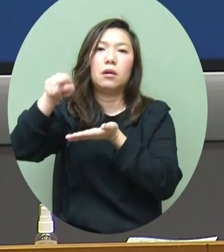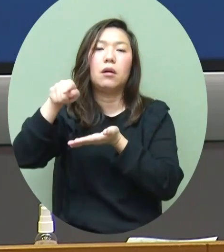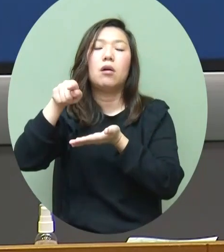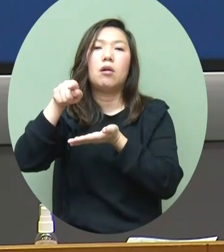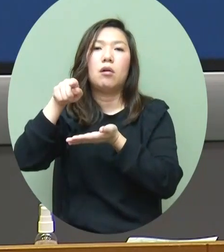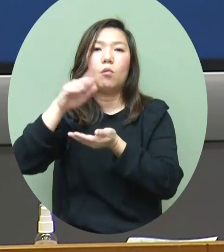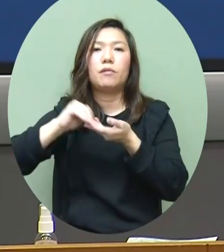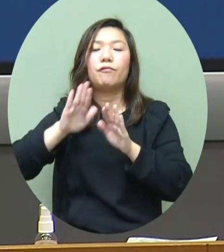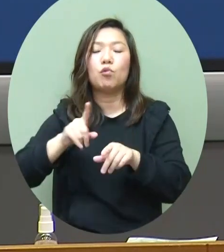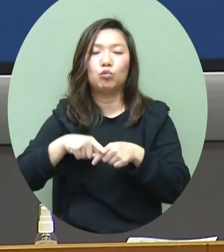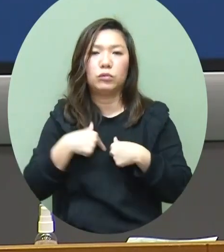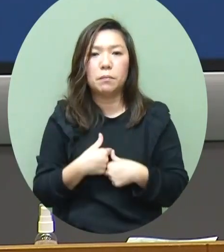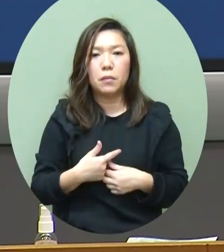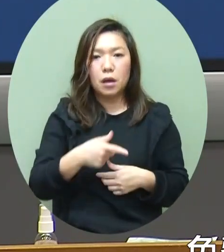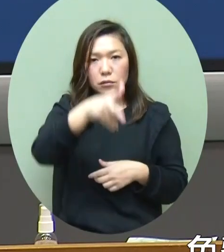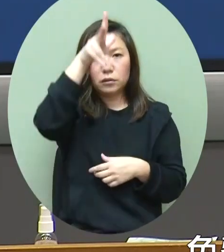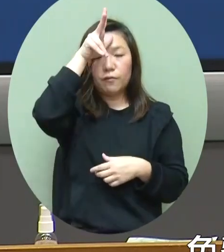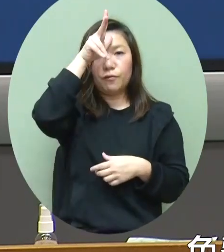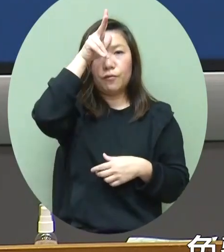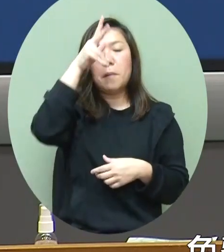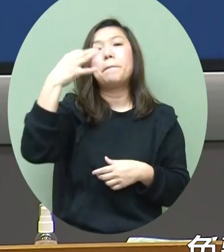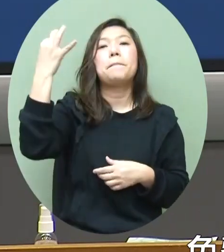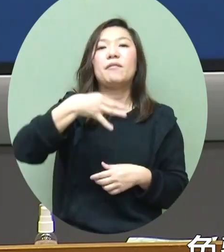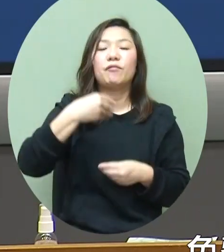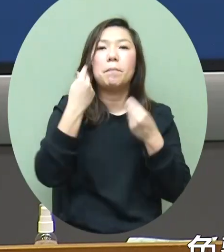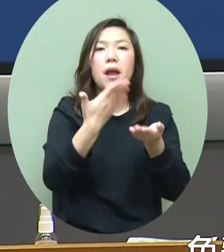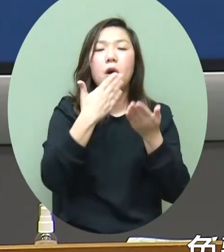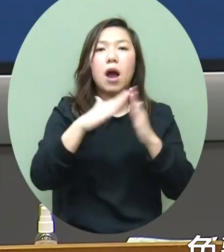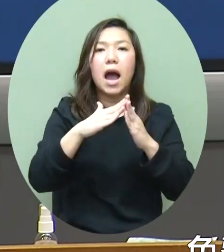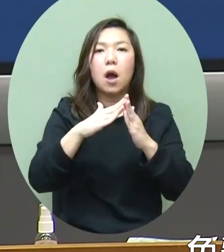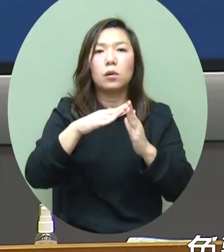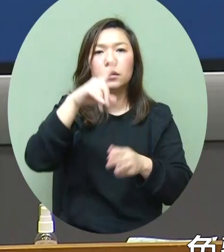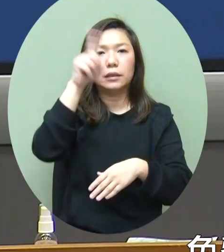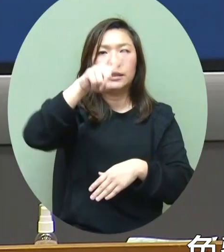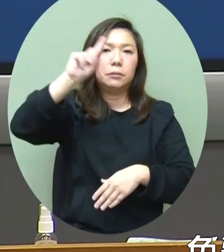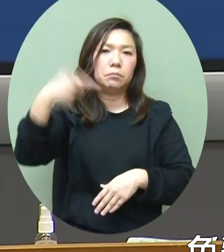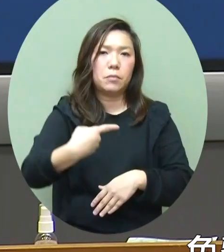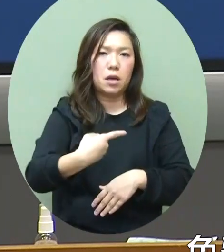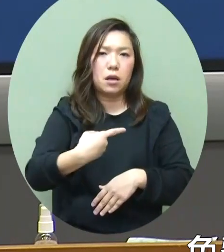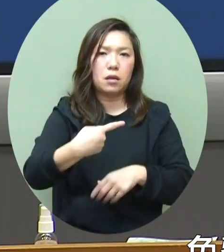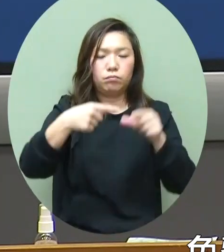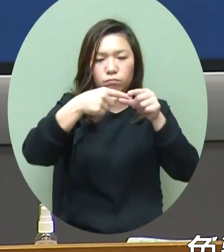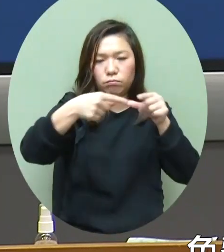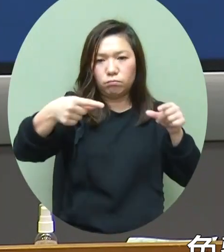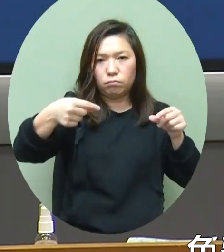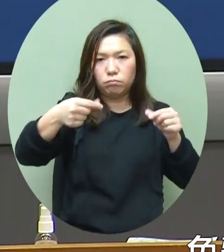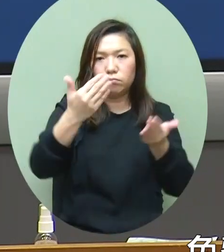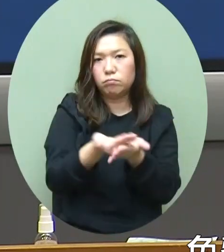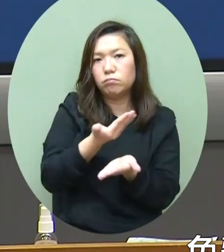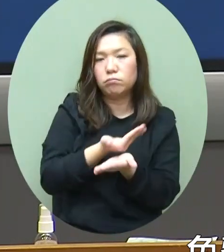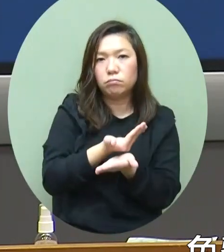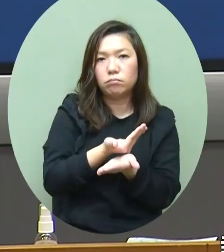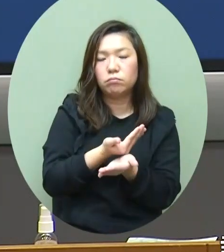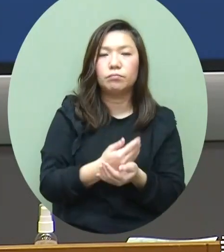為此特區政府將會為學校免費提供1000萬套快速抗原測試